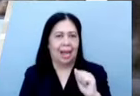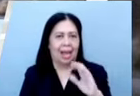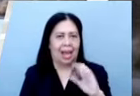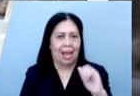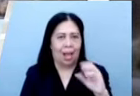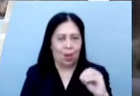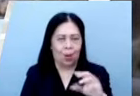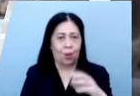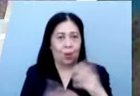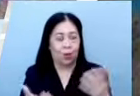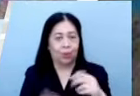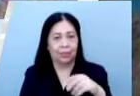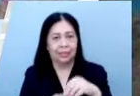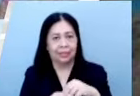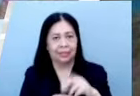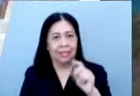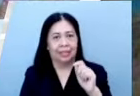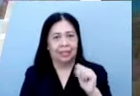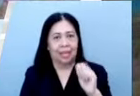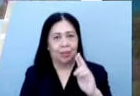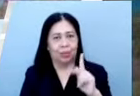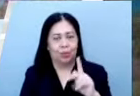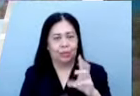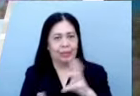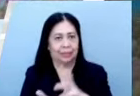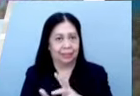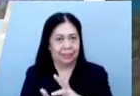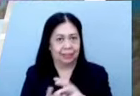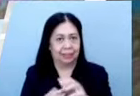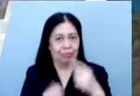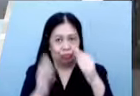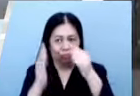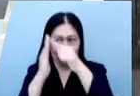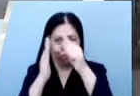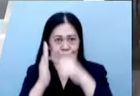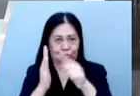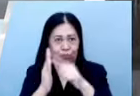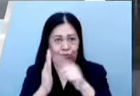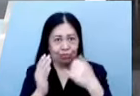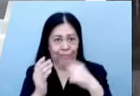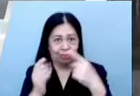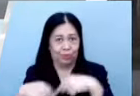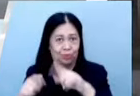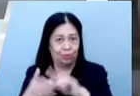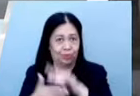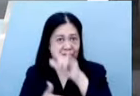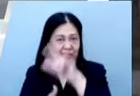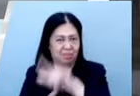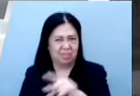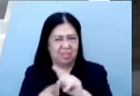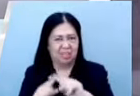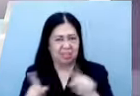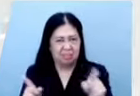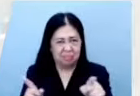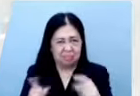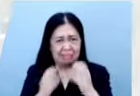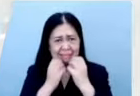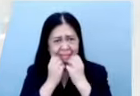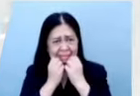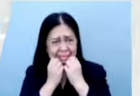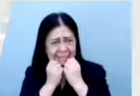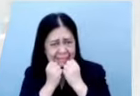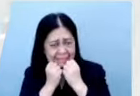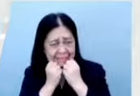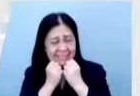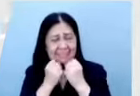Pulo sa Tabuk City. Kung nasa bucket list mo makapunta sa Japan, pero nasa iyong tipidity era, edi